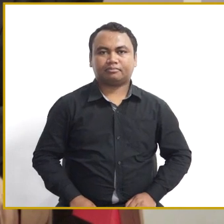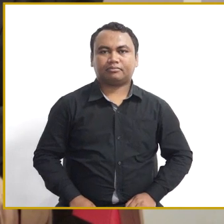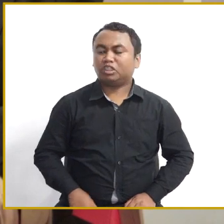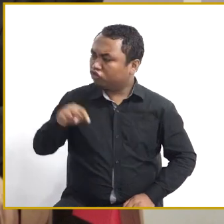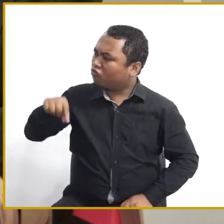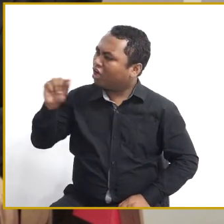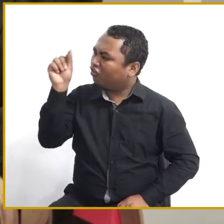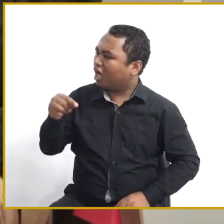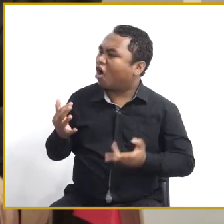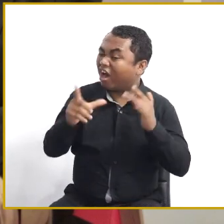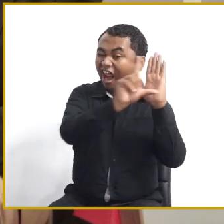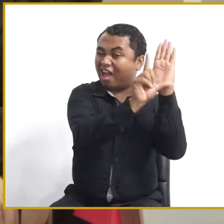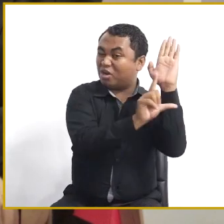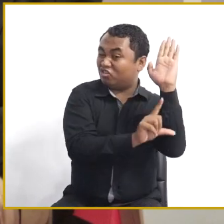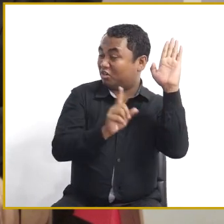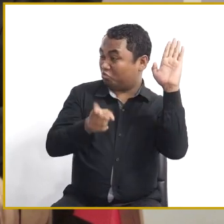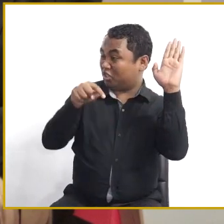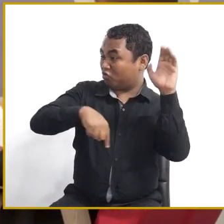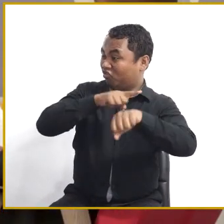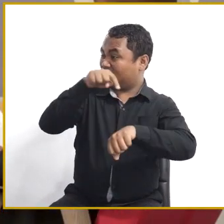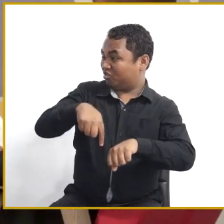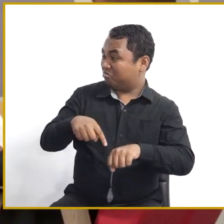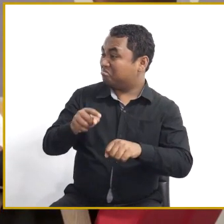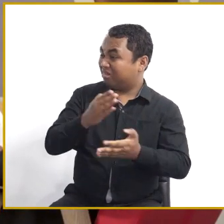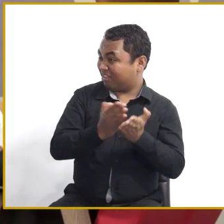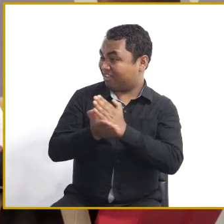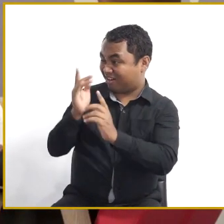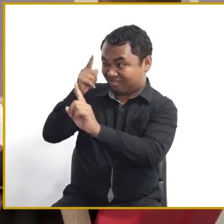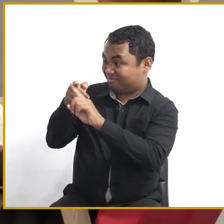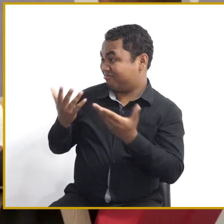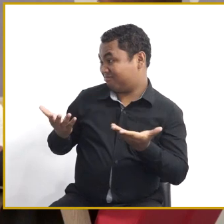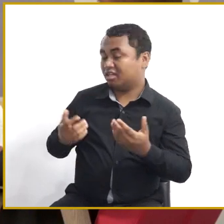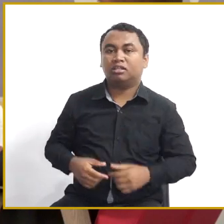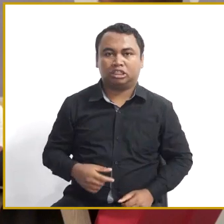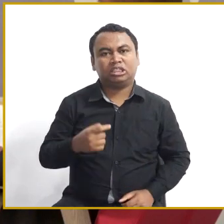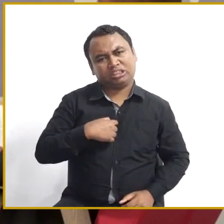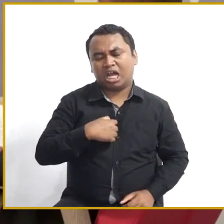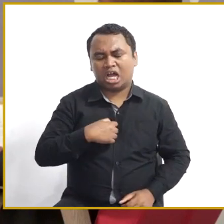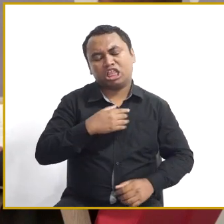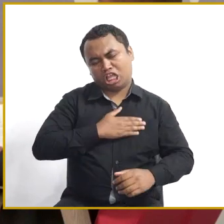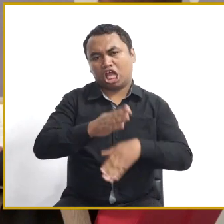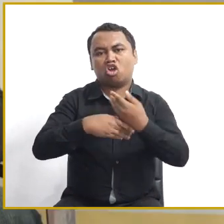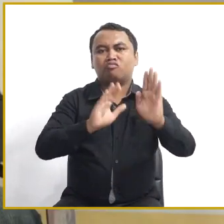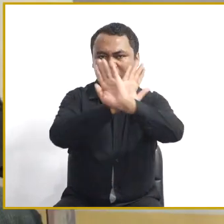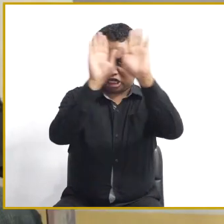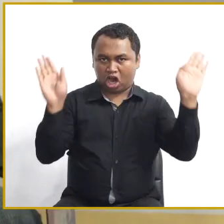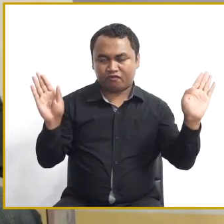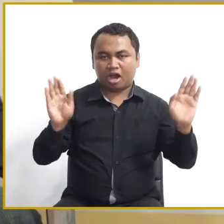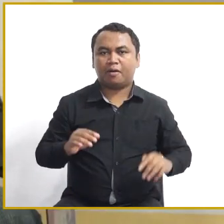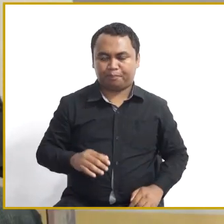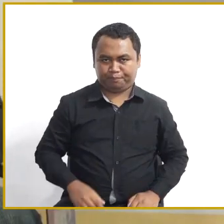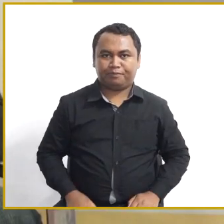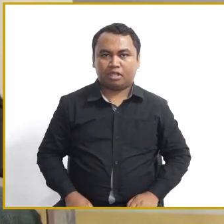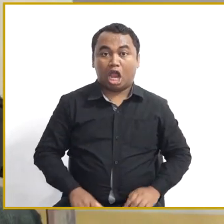ve ny lalam-panorenana misy an'izao fotoana izao za manokana aloha a dia ataoko mazava ny any resako raha ny lalam-pandrehana